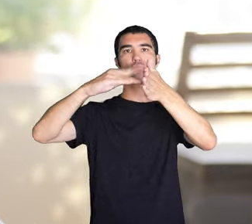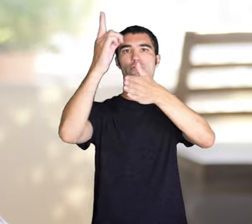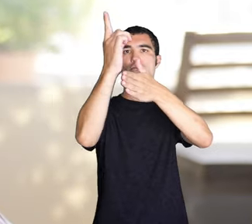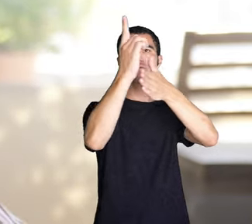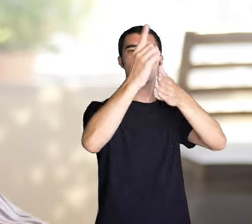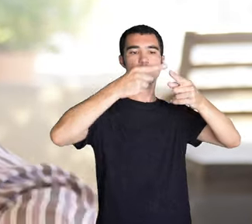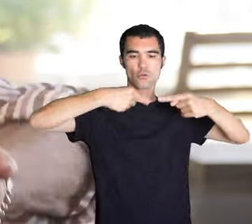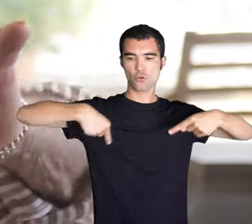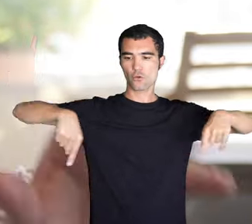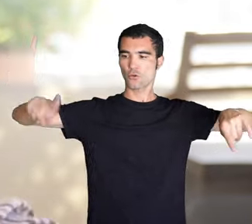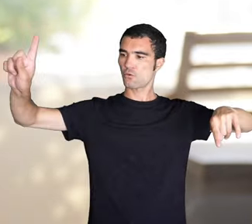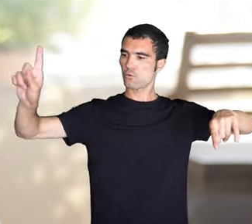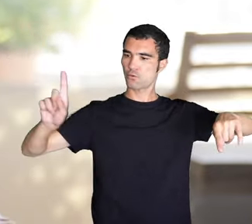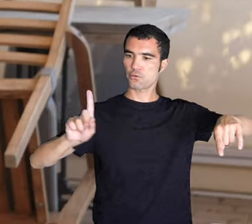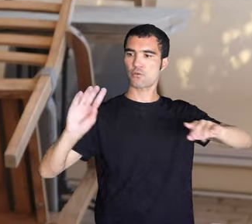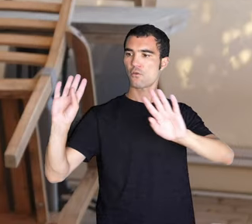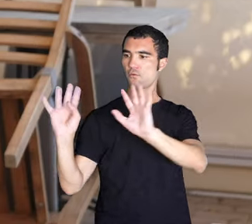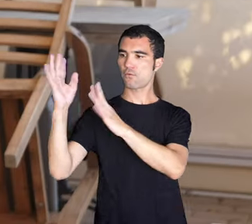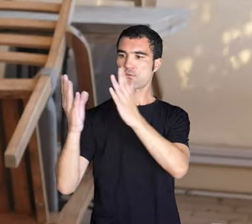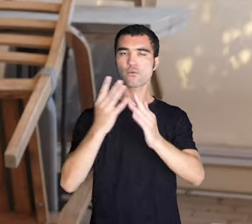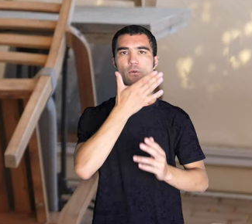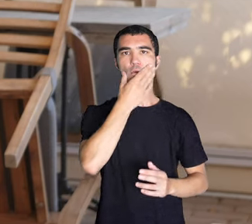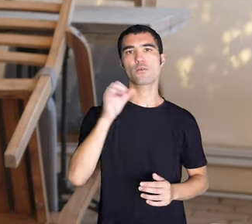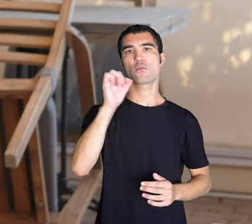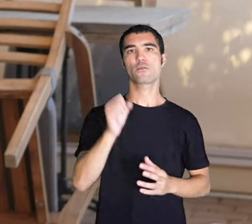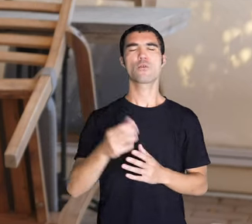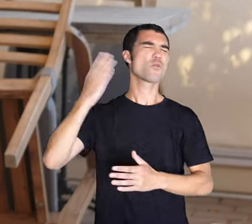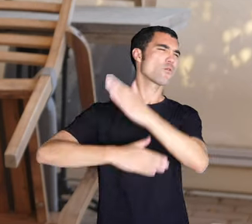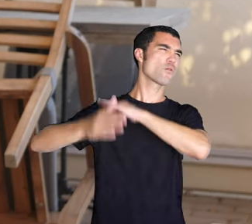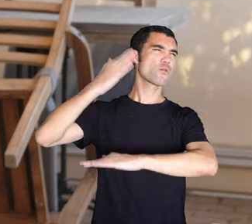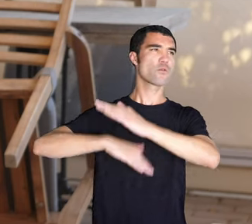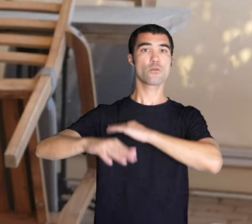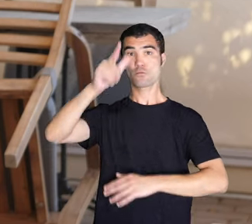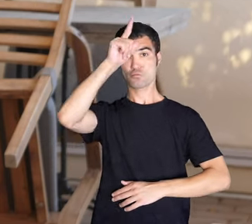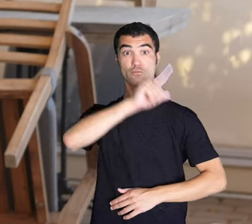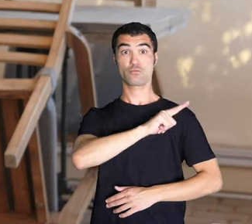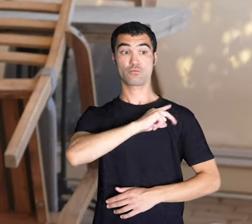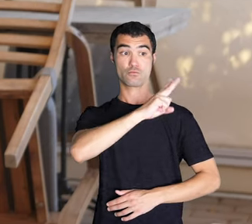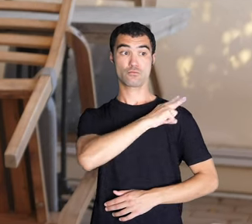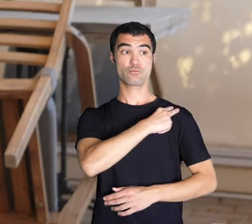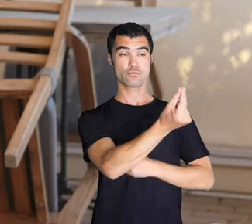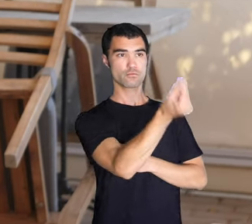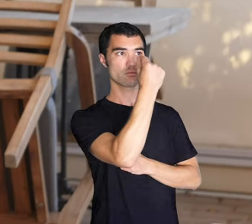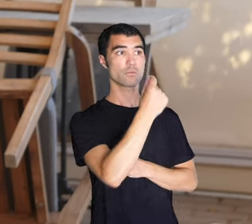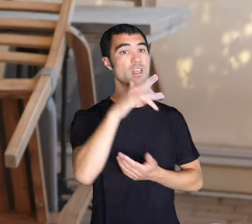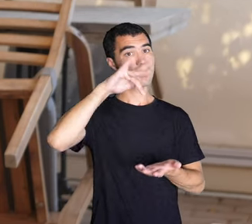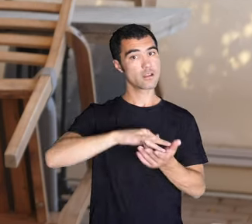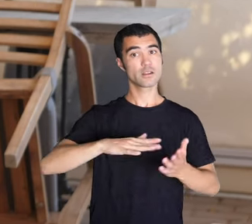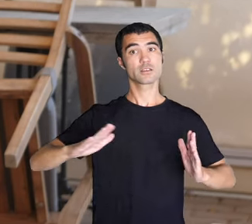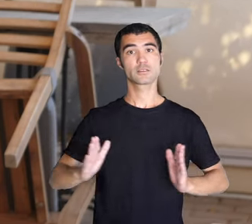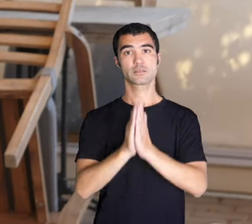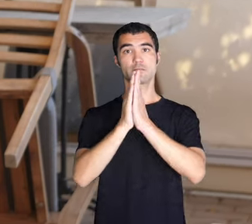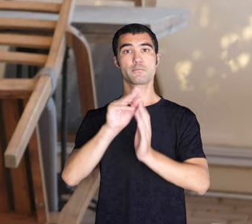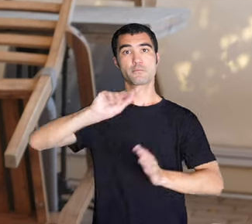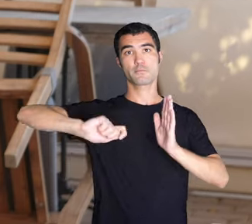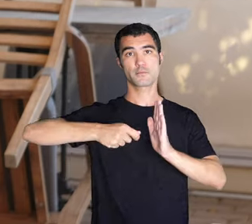bahia plena d'entorxes. Un any el comandant m'ho va dir, hauríeu de venir a Sant Pere, Sant Pere. I